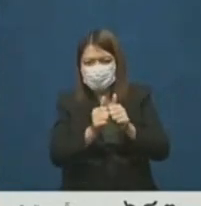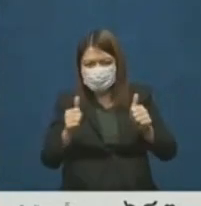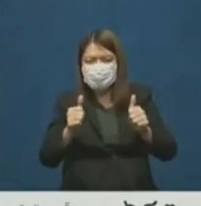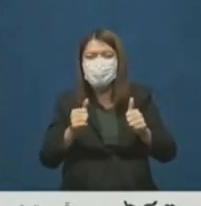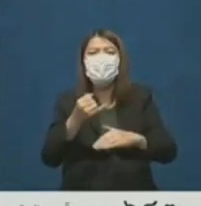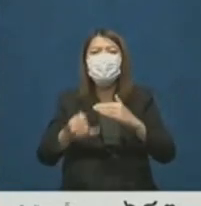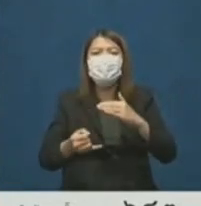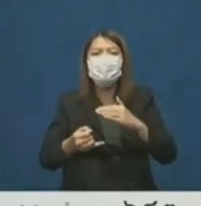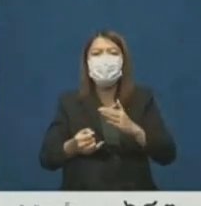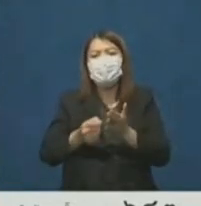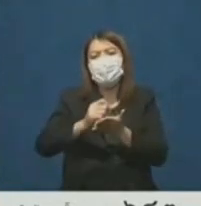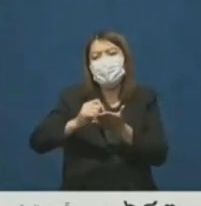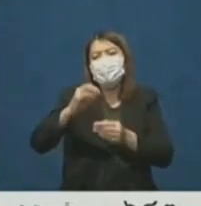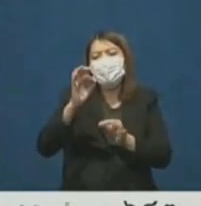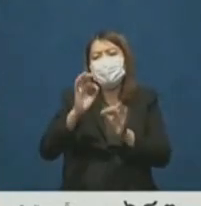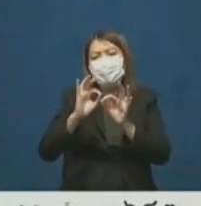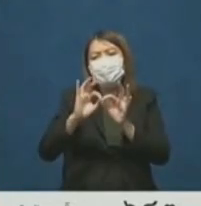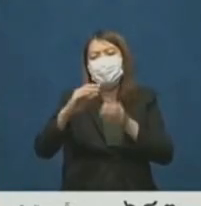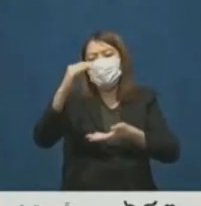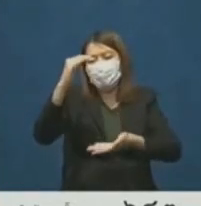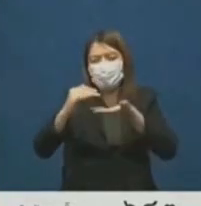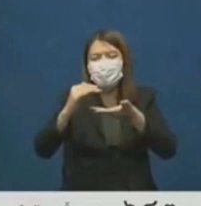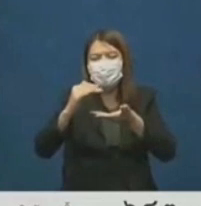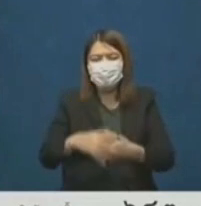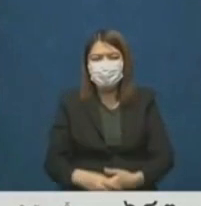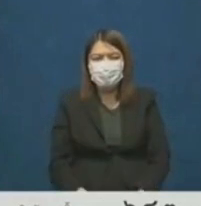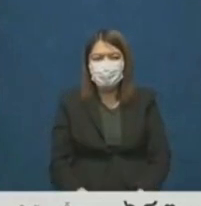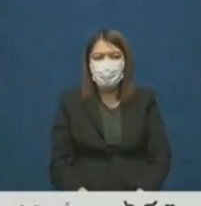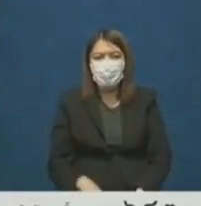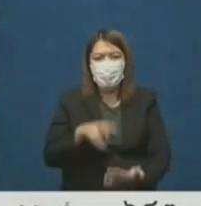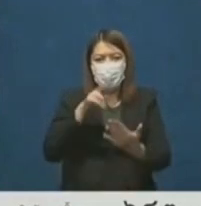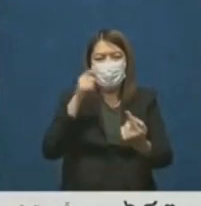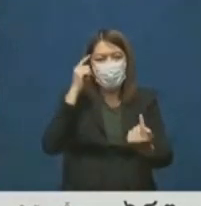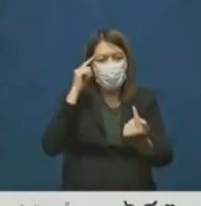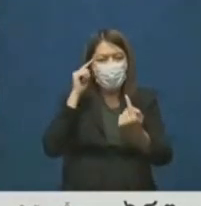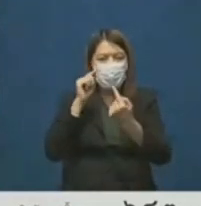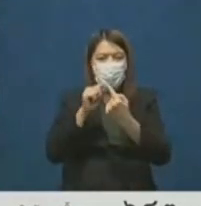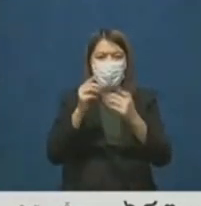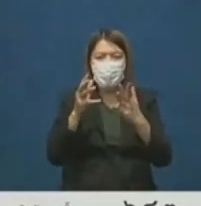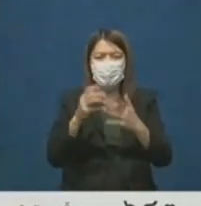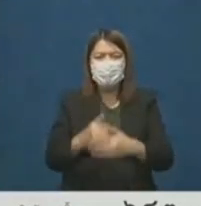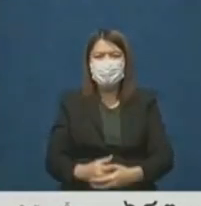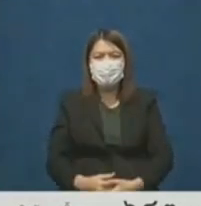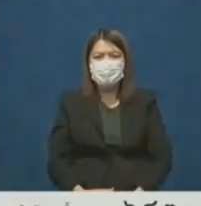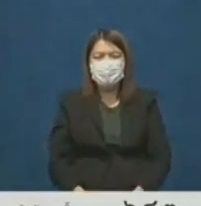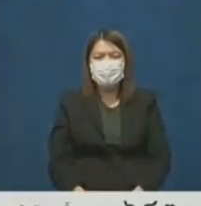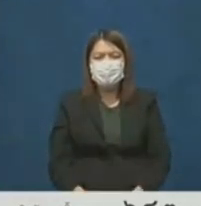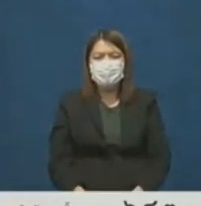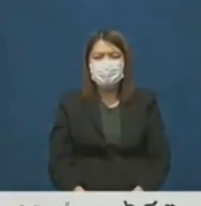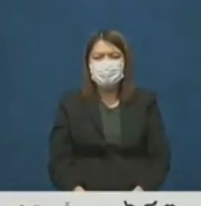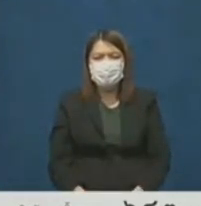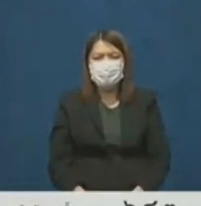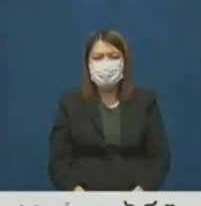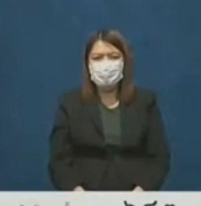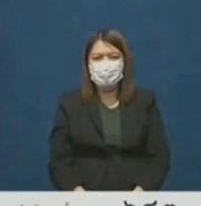คนเป็นคนดีก็น่าจะจบแล้วนะครับประหยัดหมึกประหยัดกระดาษด้วยอ่านยังไงนี่มันก็ไม่ใช่เป้าหมายไม่ใช่โกท่านประธานอันนี้มันเป็นวิ